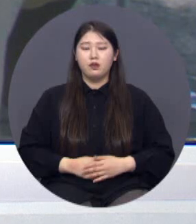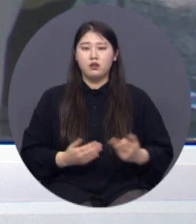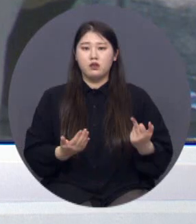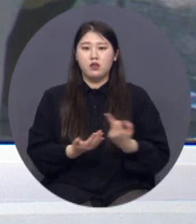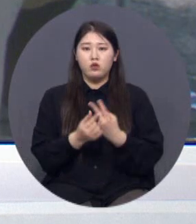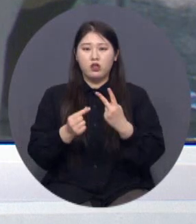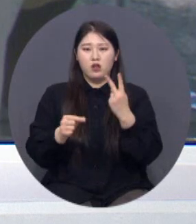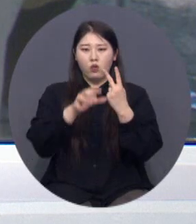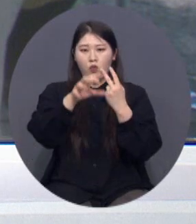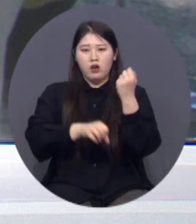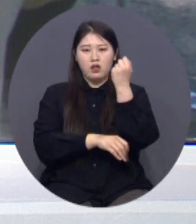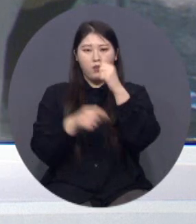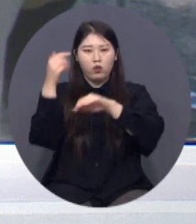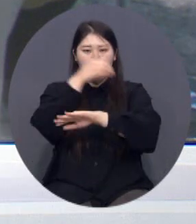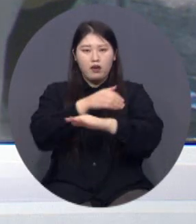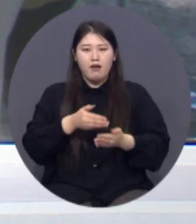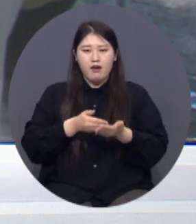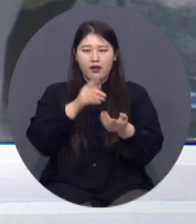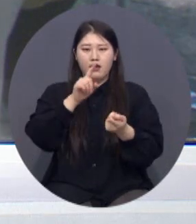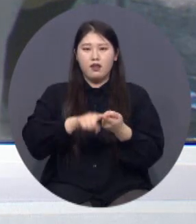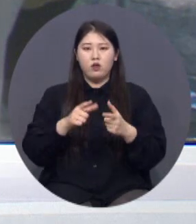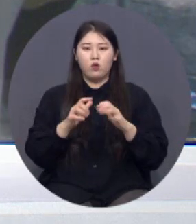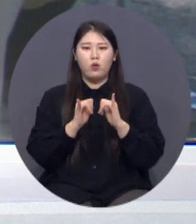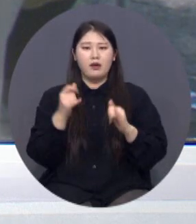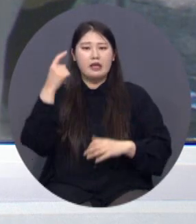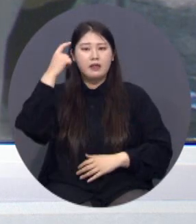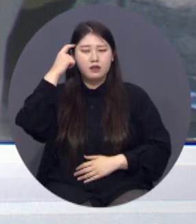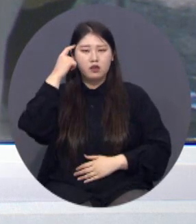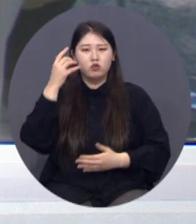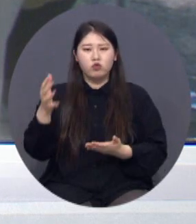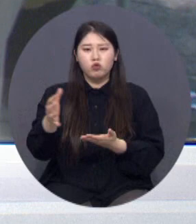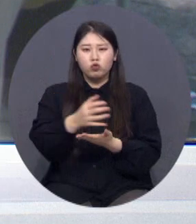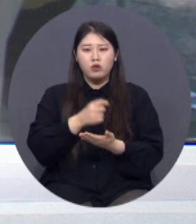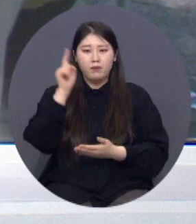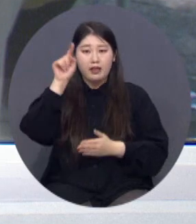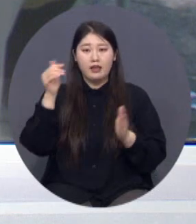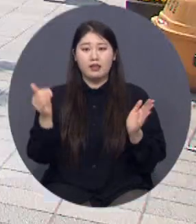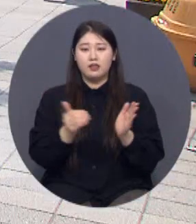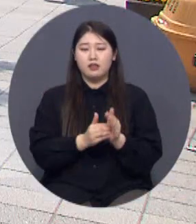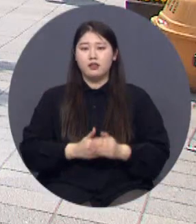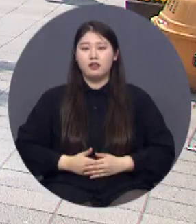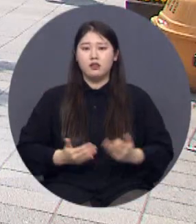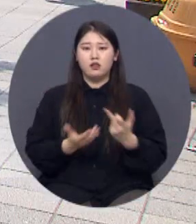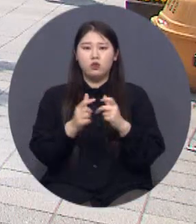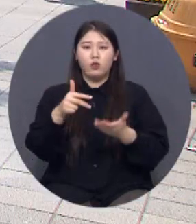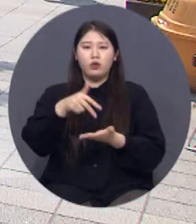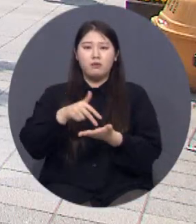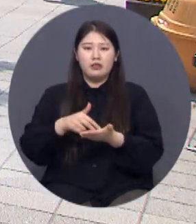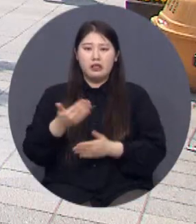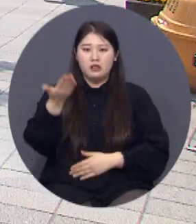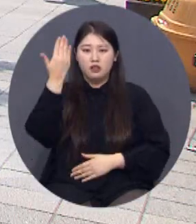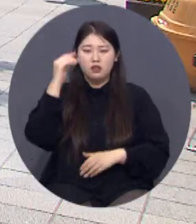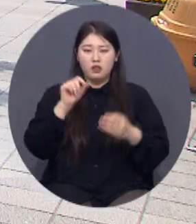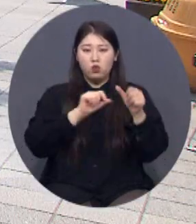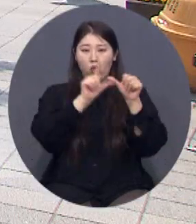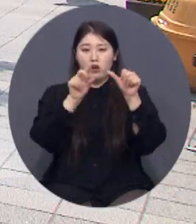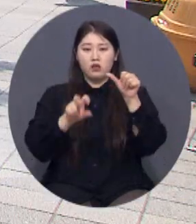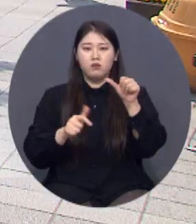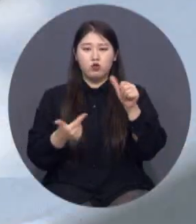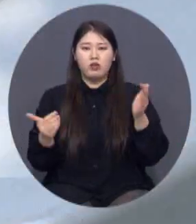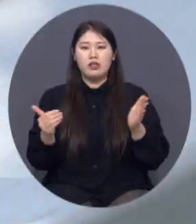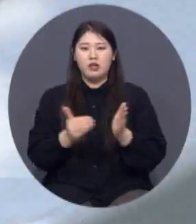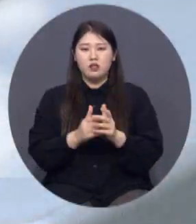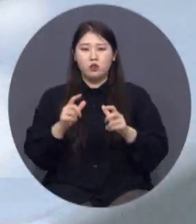제주제2공항 기본계획안에 대한 도움이 의견 수렴이 내일 마무리됩니다 제주도에 따르면 지난 26일까지